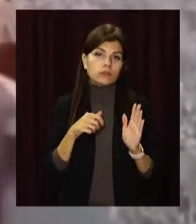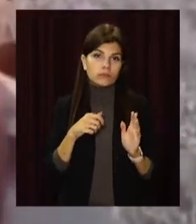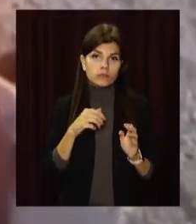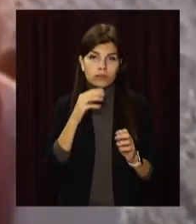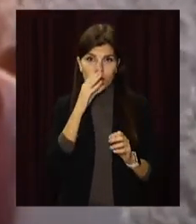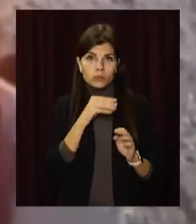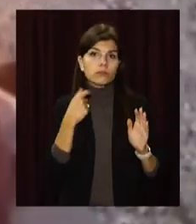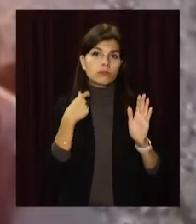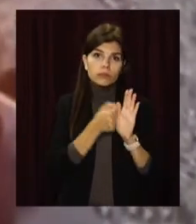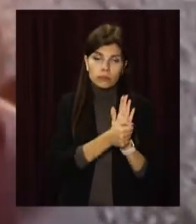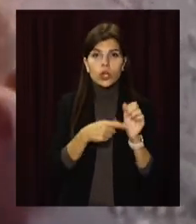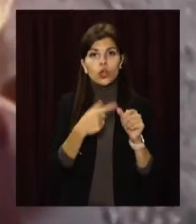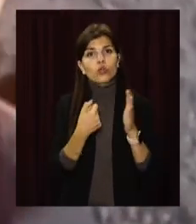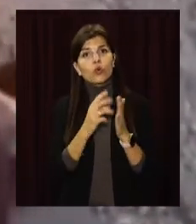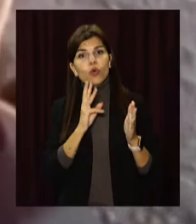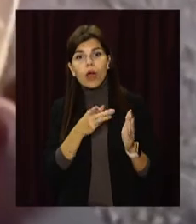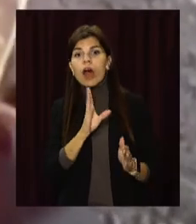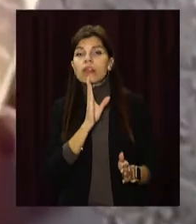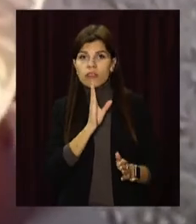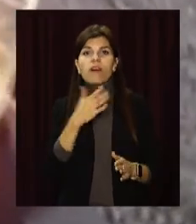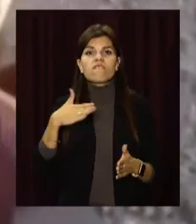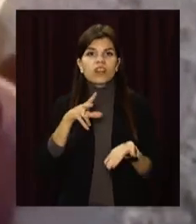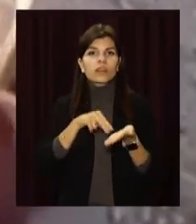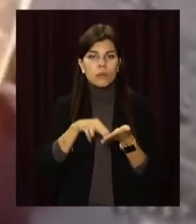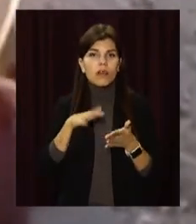3 років. Наразі дівчина записала відео із вибаченням.